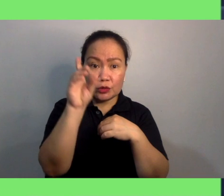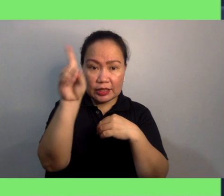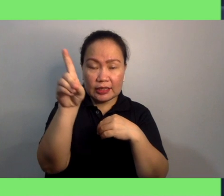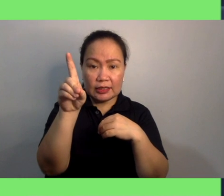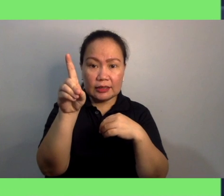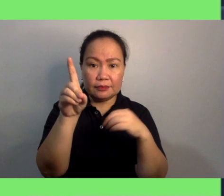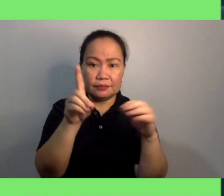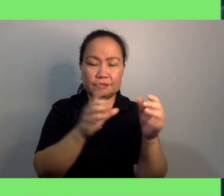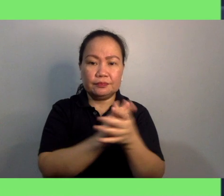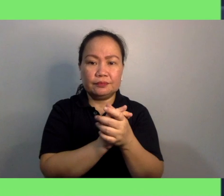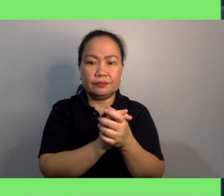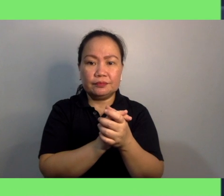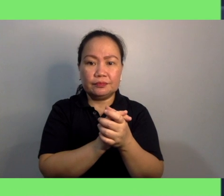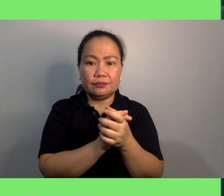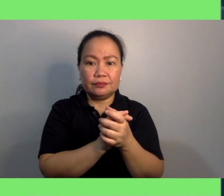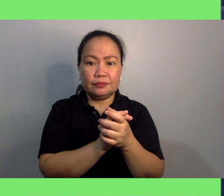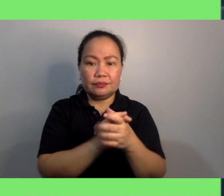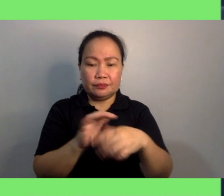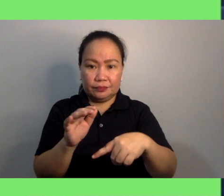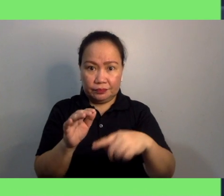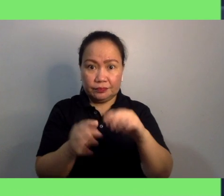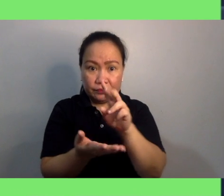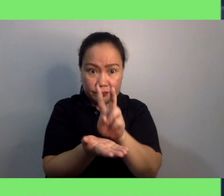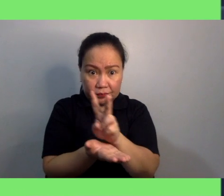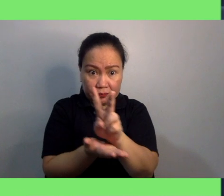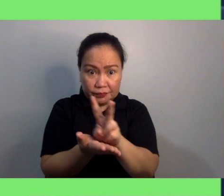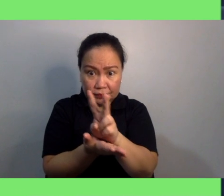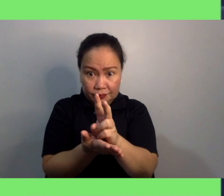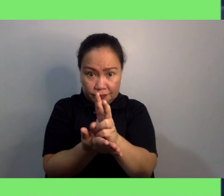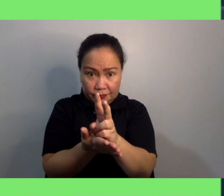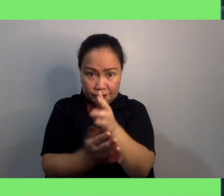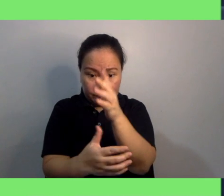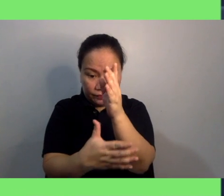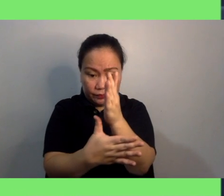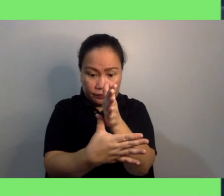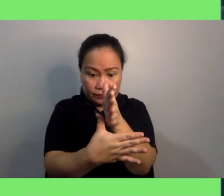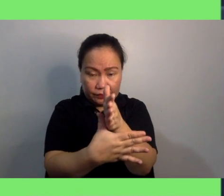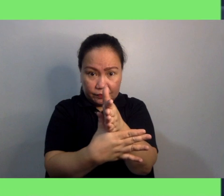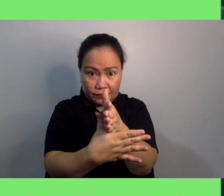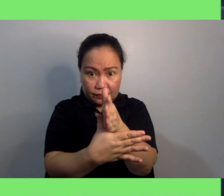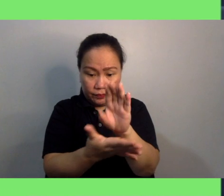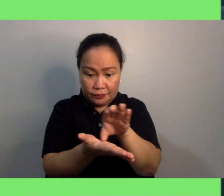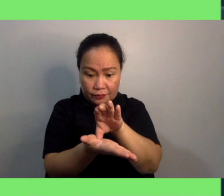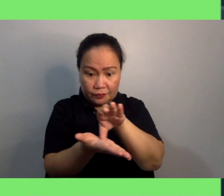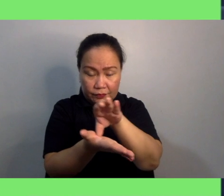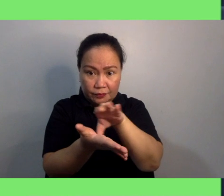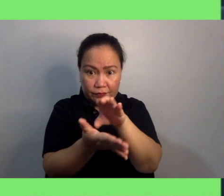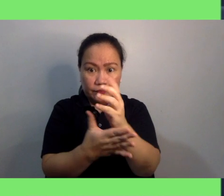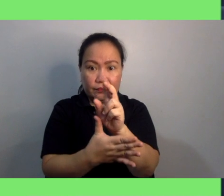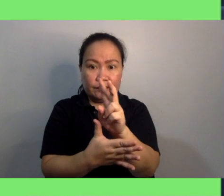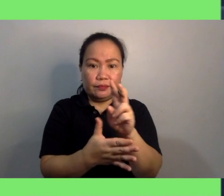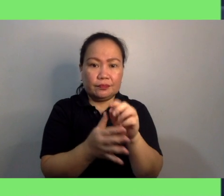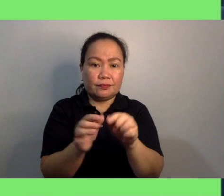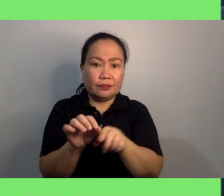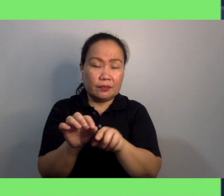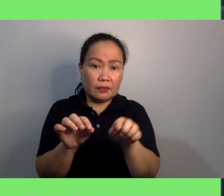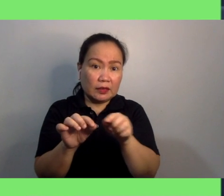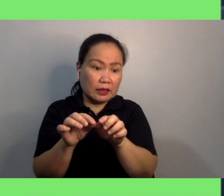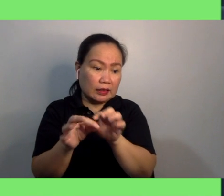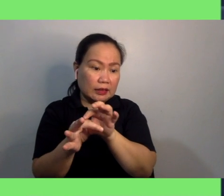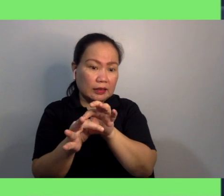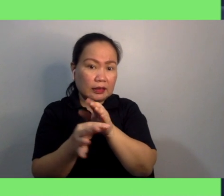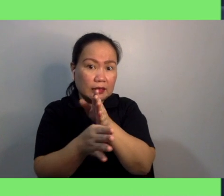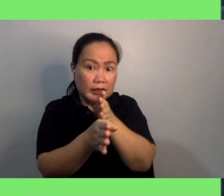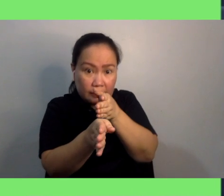dito sa protractor, itong pinakagitna. And then after that, i-align yung iyong side